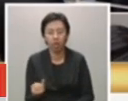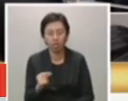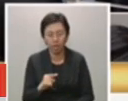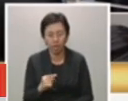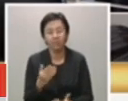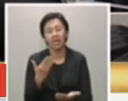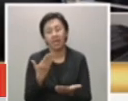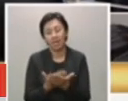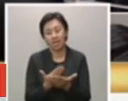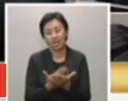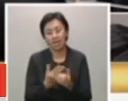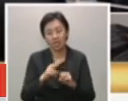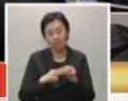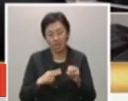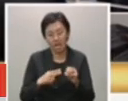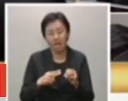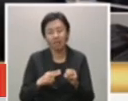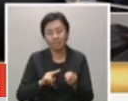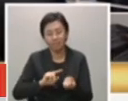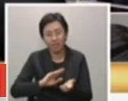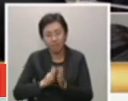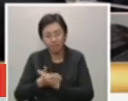เงินครับเหี้ยมโหดที่สุด